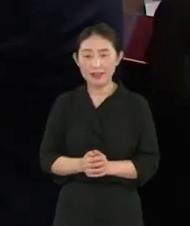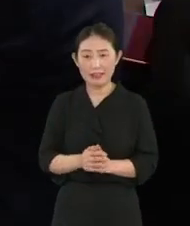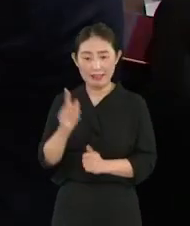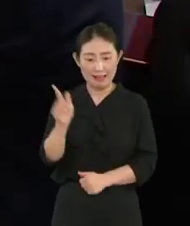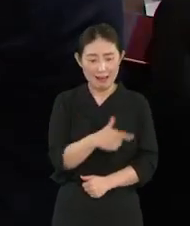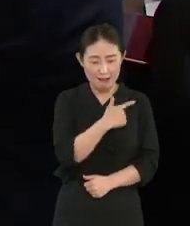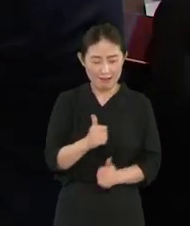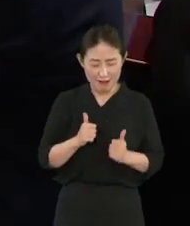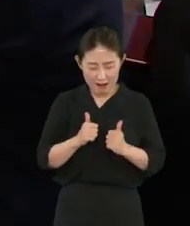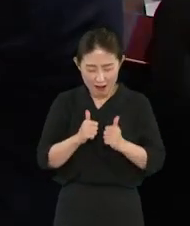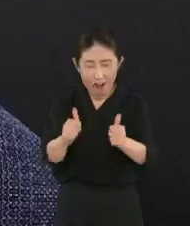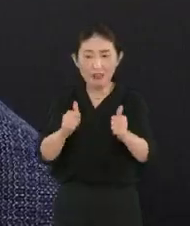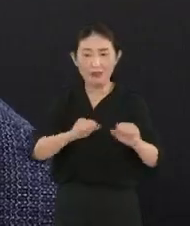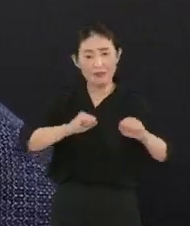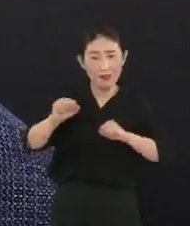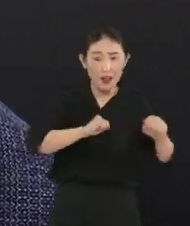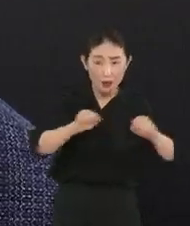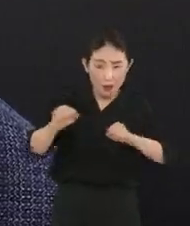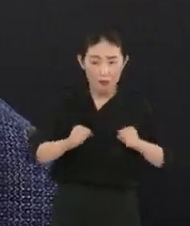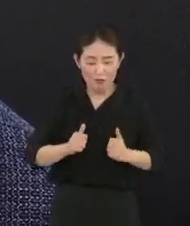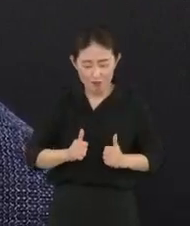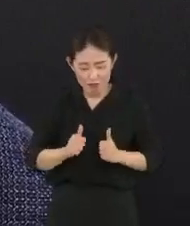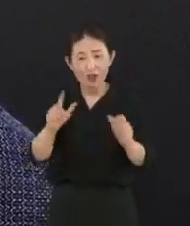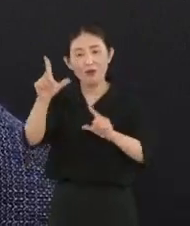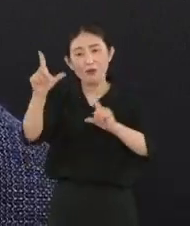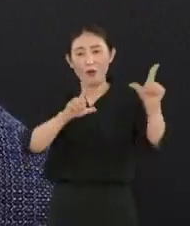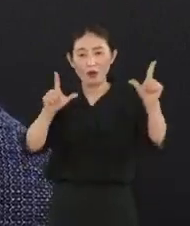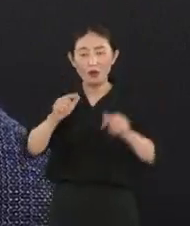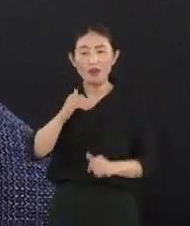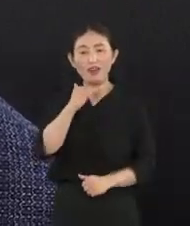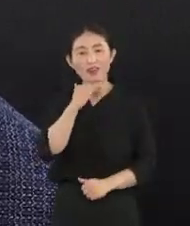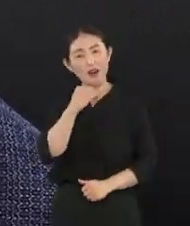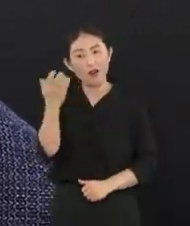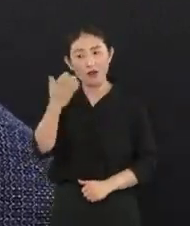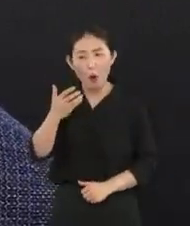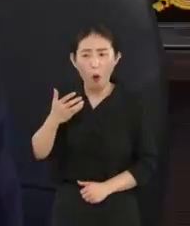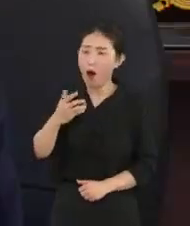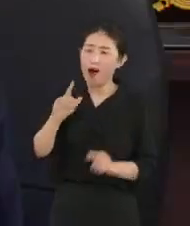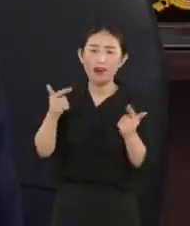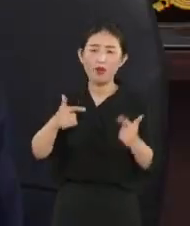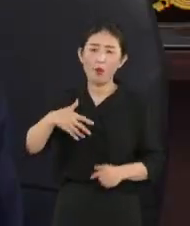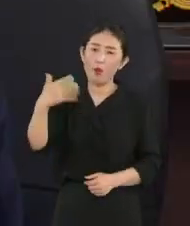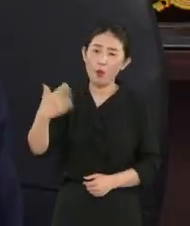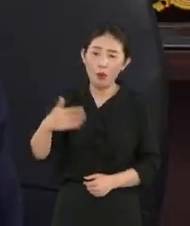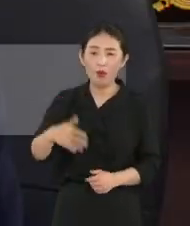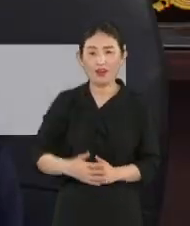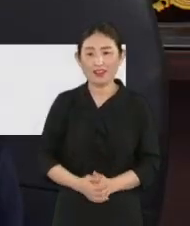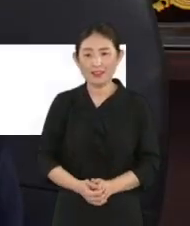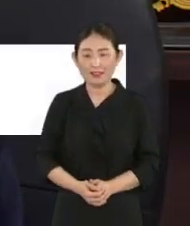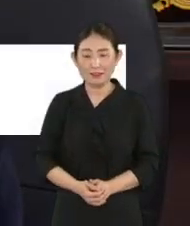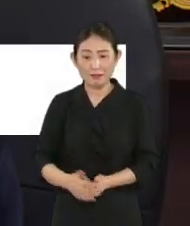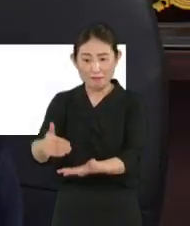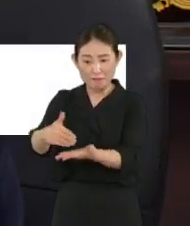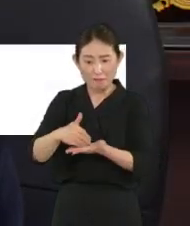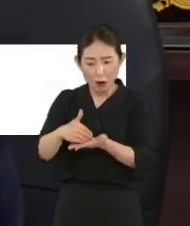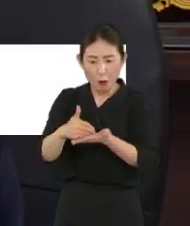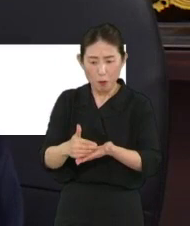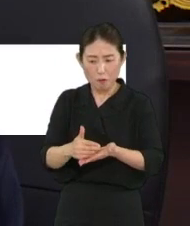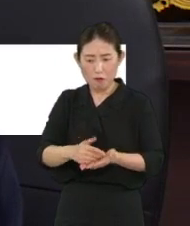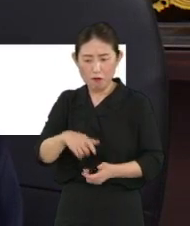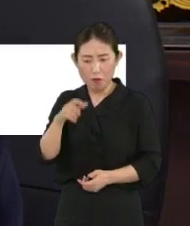않겠다는 열정과 발로 뛰는 부지 라는 모습은 나이를 잊게 합니다 요구하시는 것도 아주 돌려 주시고 너무